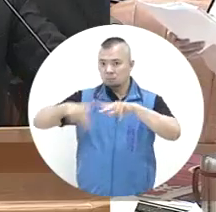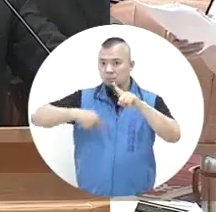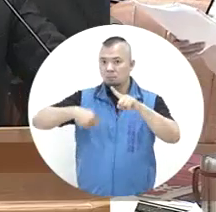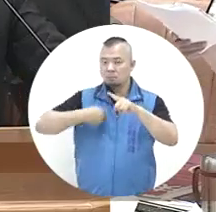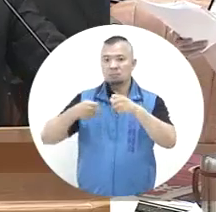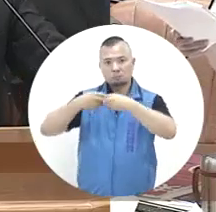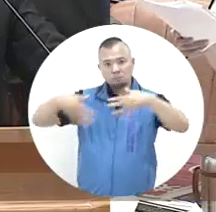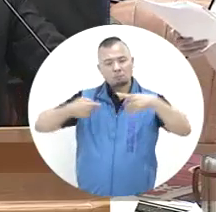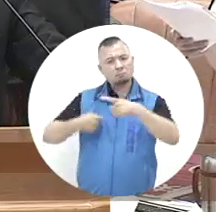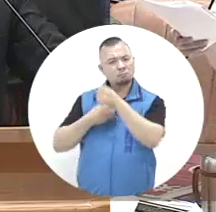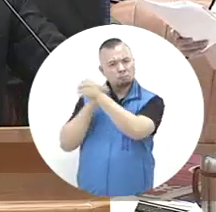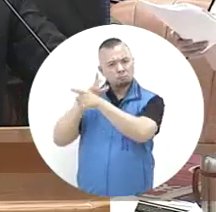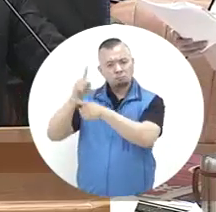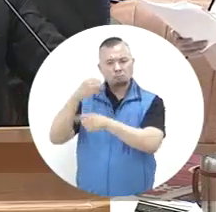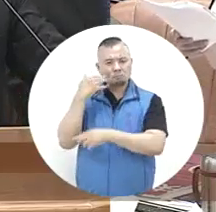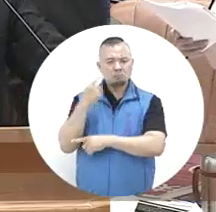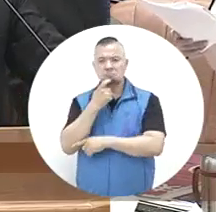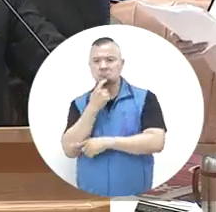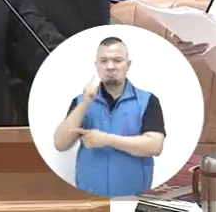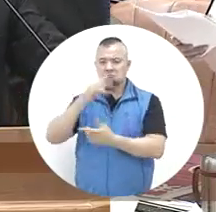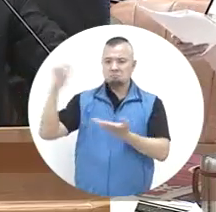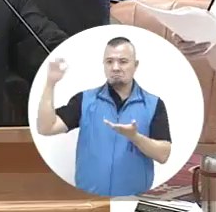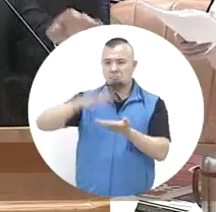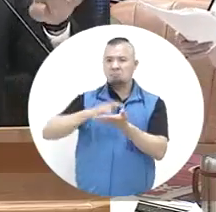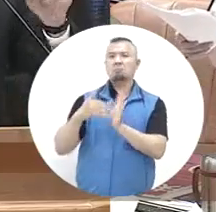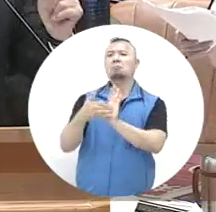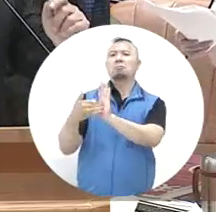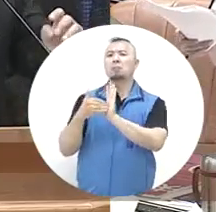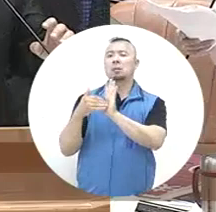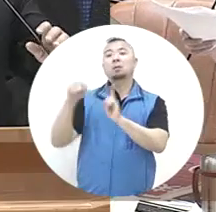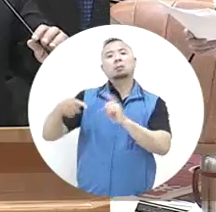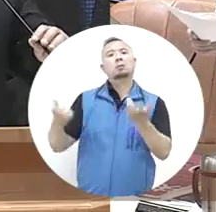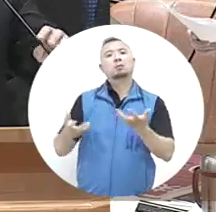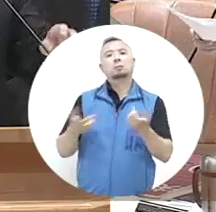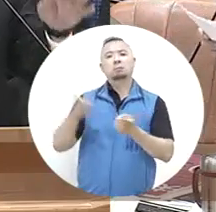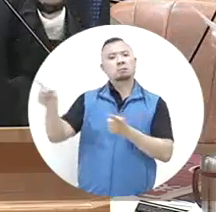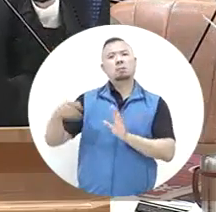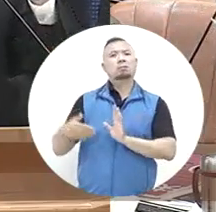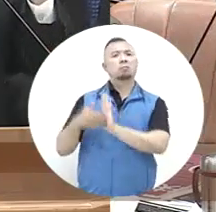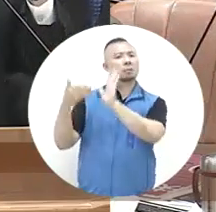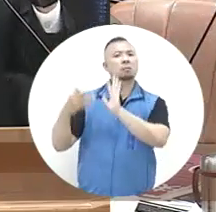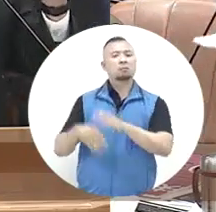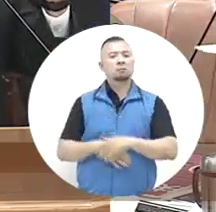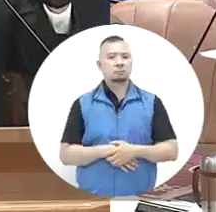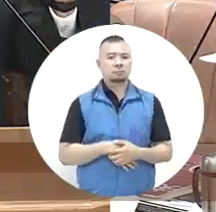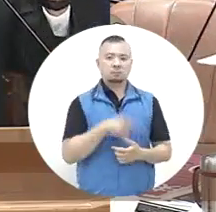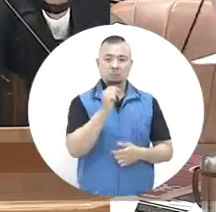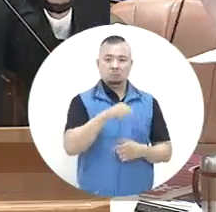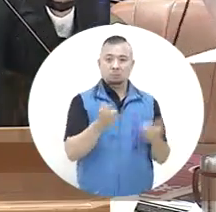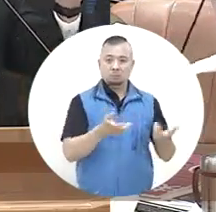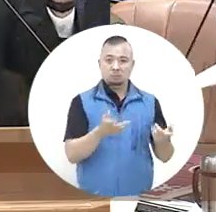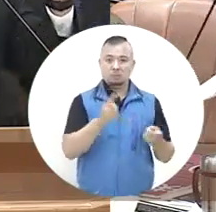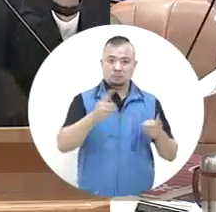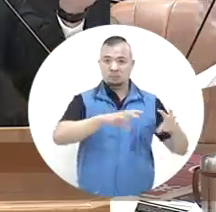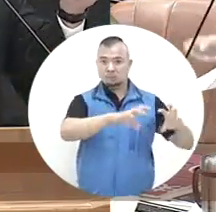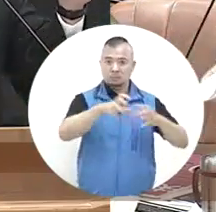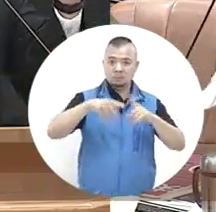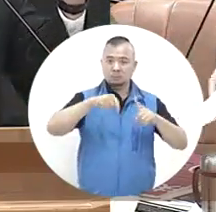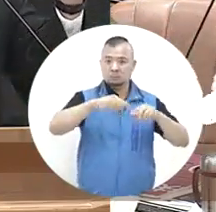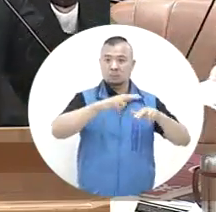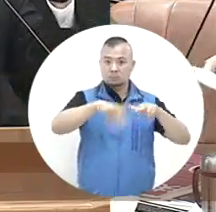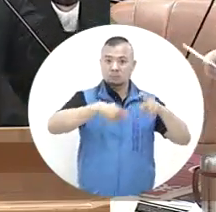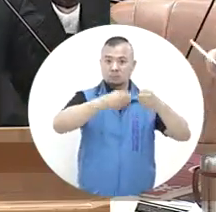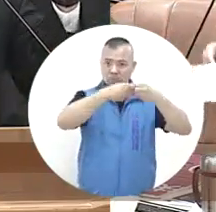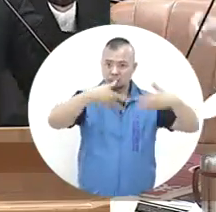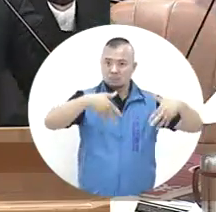我们就是被拒绝了嘛，我们就是被拒绝了嘛。这件事情市长应该了 解。其实这样说了哈。虽然国际刑警组织有些部分我